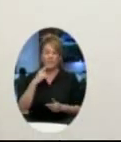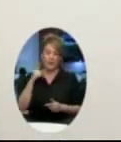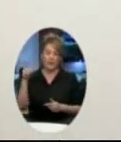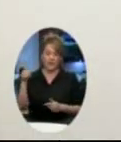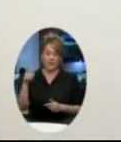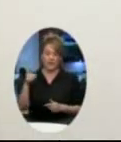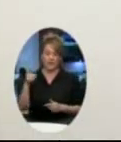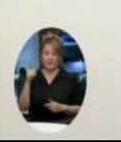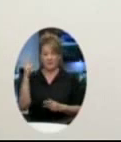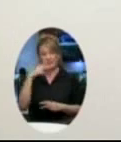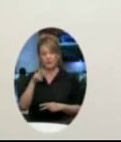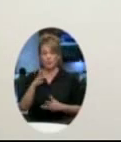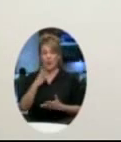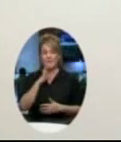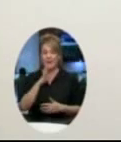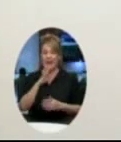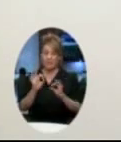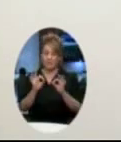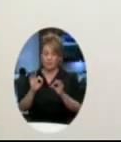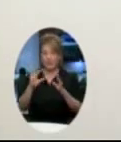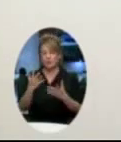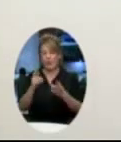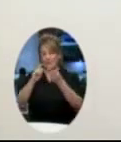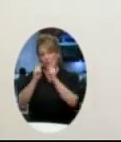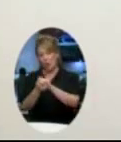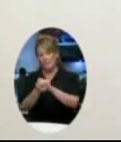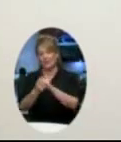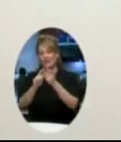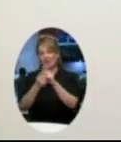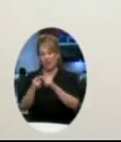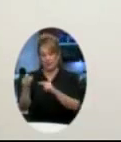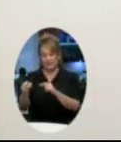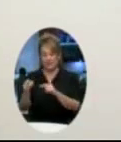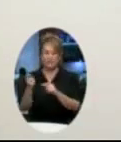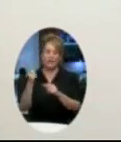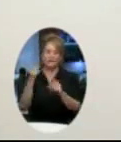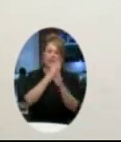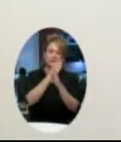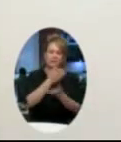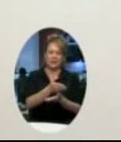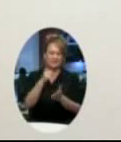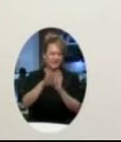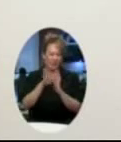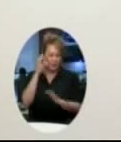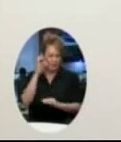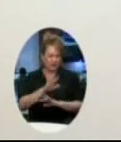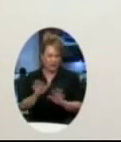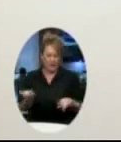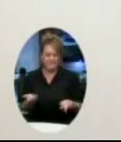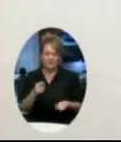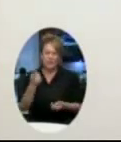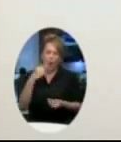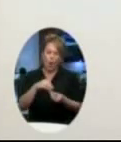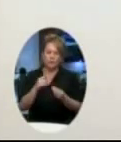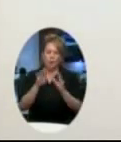המציאות, אז במקום לנסות לשנות אותה, החליטו לנסות להסתיר אותה. חוק המצלמות הוא חוק הזוי ופופוליסטי, עוד אחד מהחוקים של ישראל